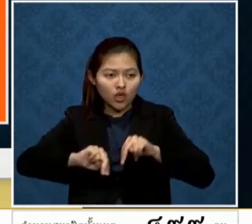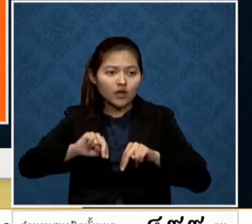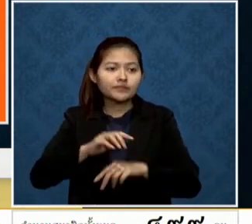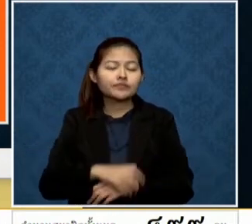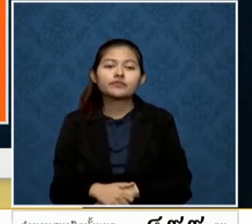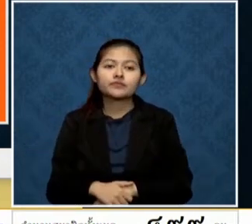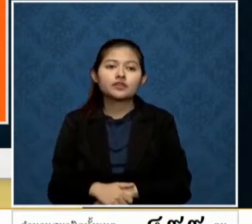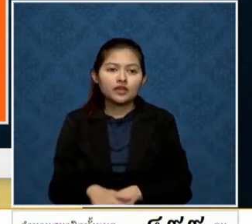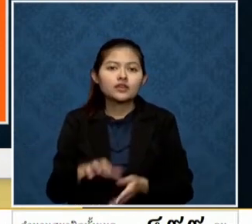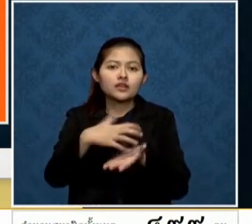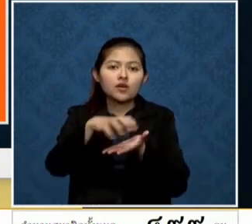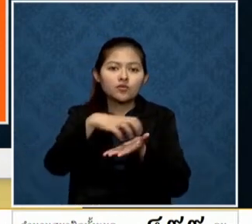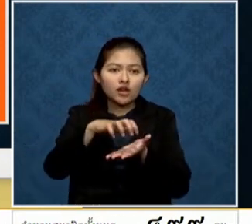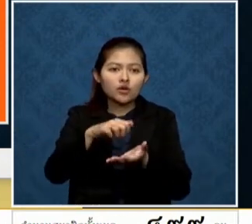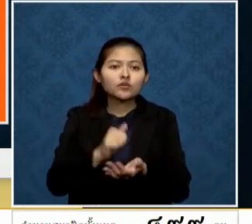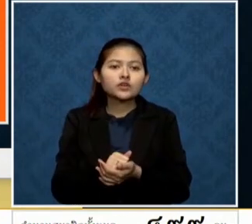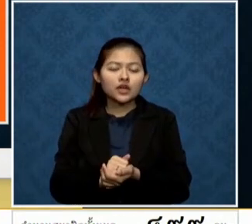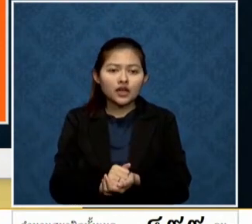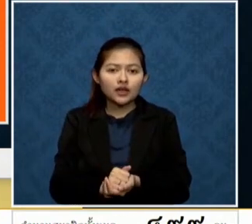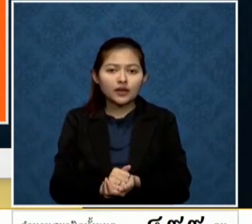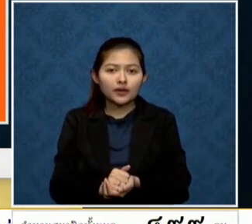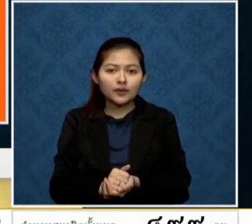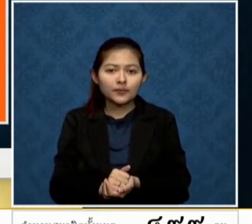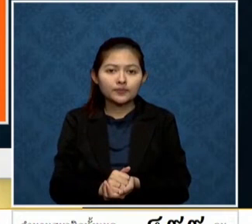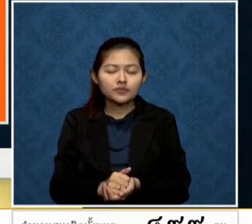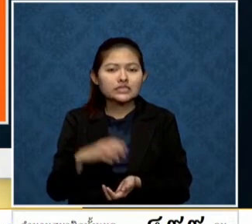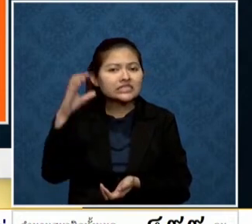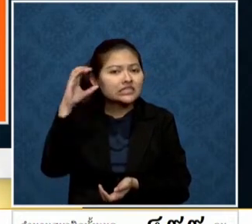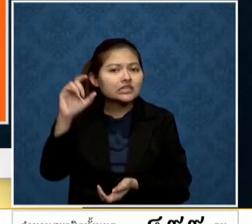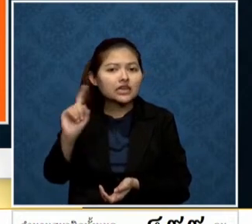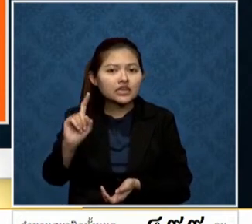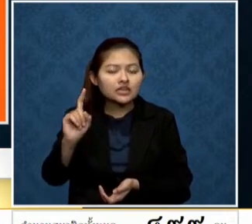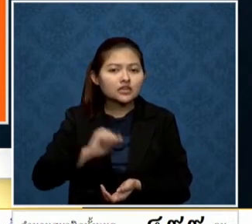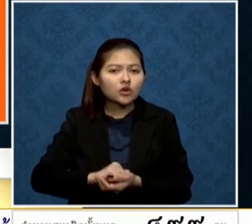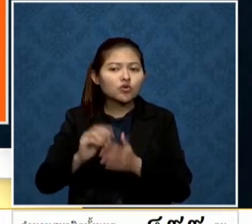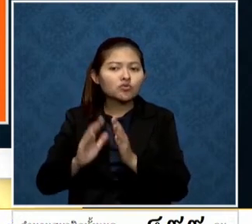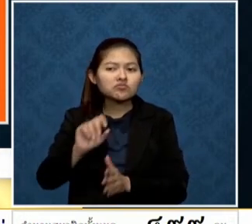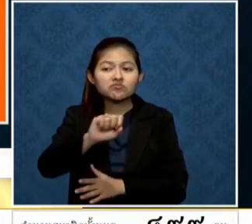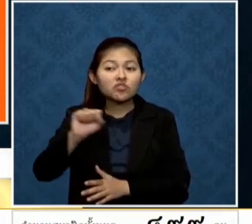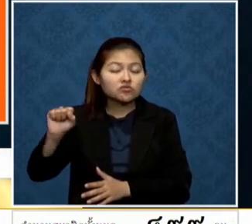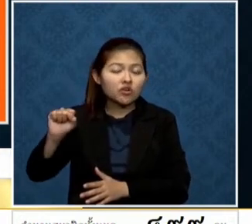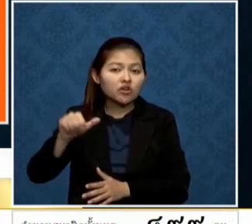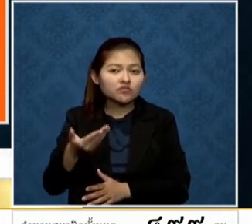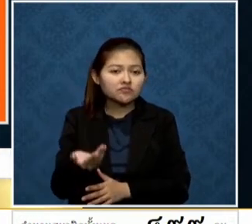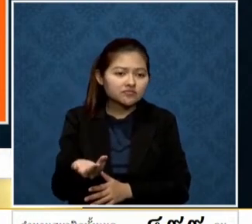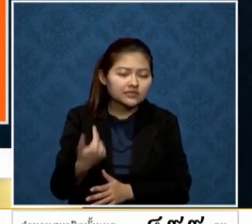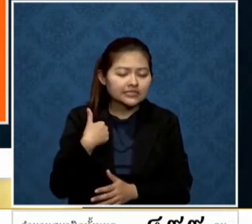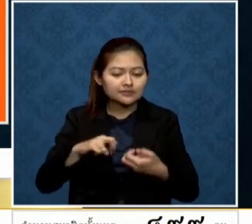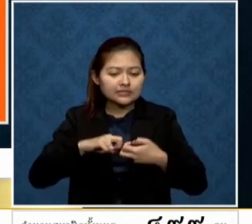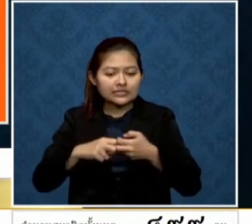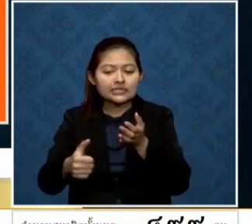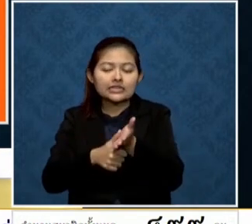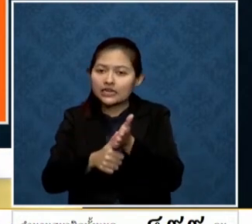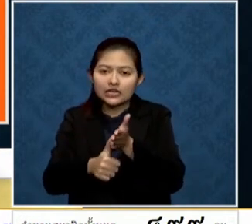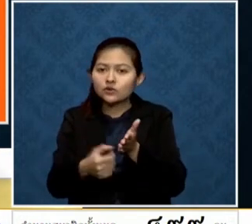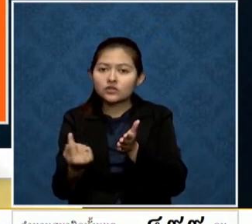คะสิ่งที่เราพูดไปทั้งทั้งหมดที่ดิฉันสะท้อนให้ฟังเองก็ตามดิฉันเชื่อว่าไม่มีผู้แทนราษฎรคนใดคนนึงที่จะสามารถแก้ปัญหาตรง